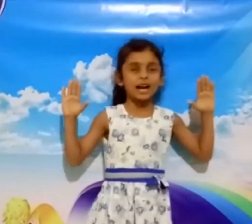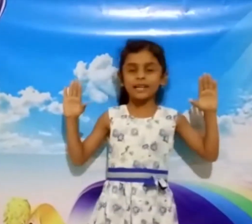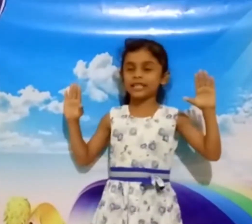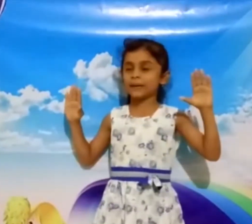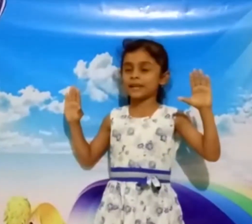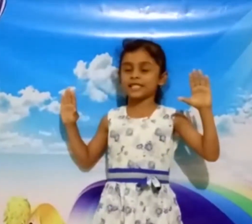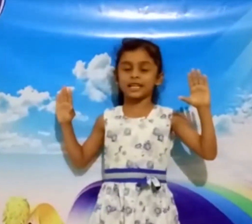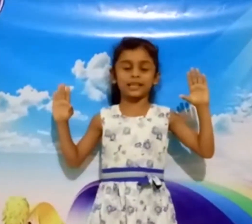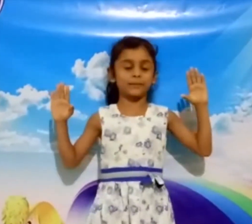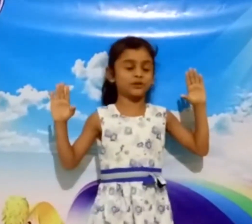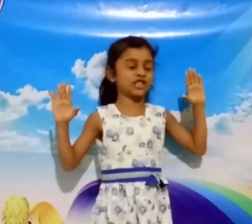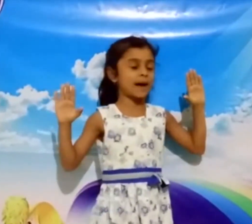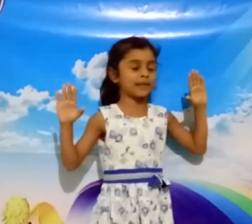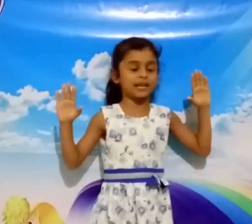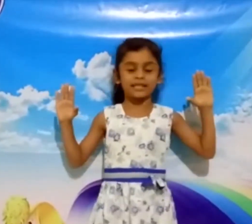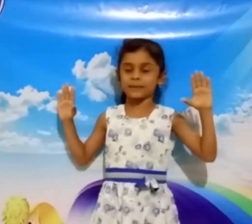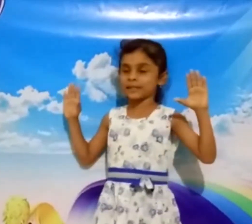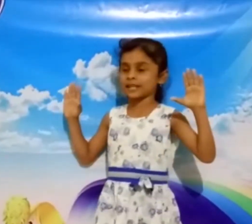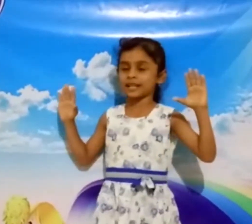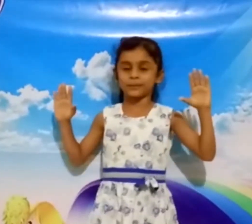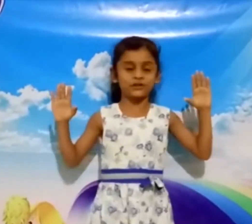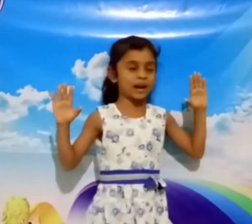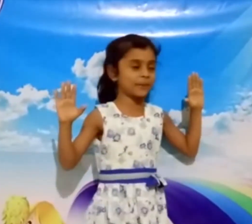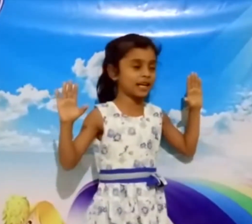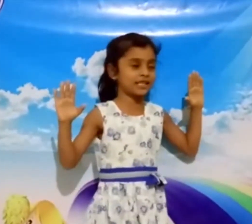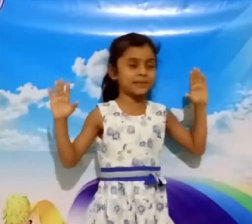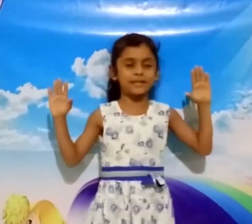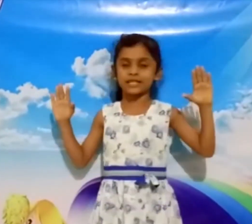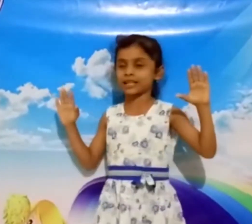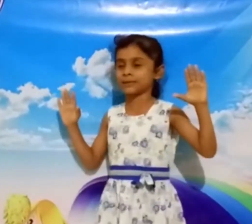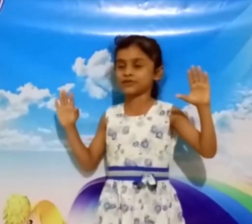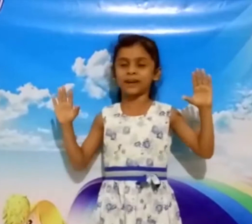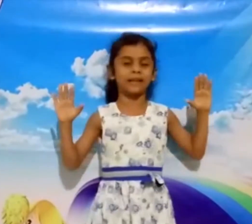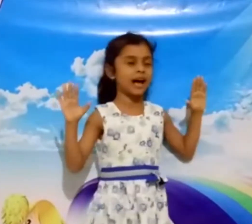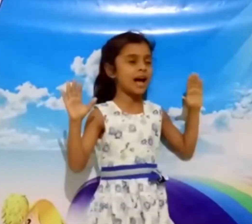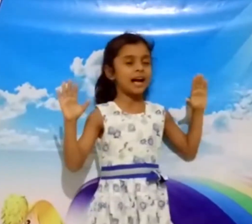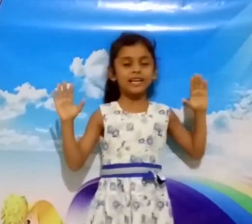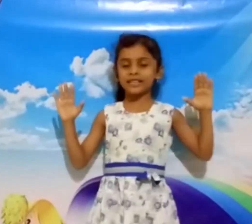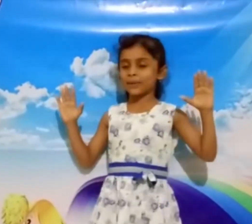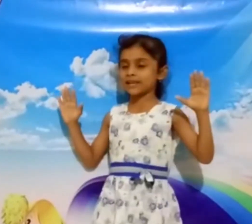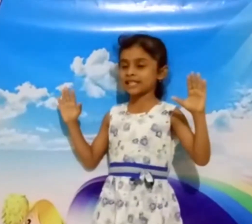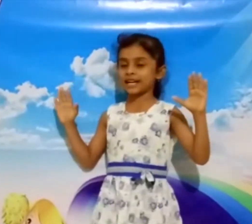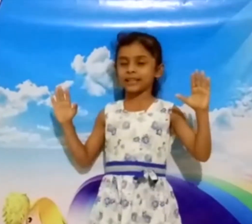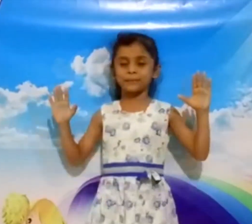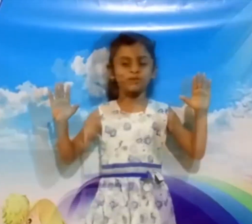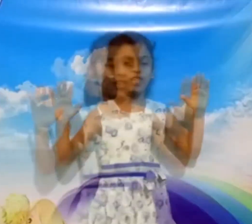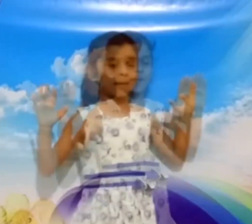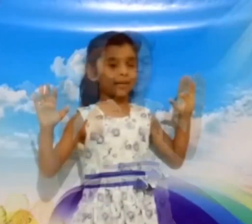श्यामदा लिंद्र मानसिकांत प्रभू, श्यामदा लिंद्र मानसिकांत प्रभू, श्यामदा लिंद्र मानसिकांत प्रभू, श्यामदा